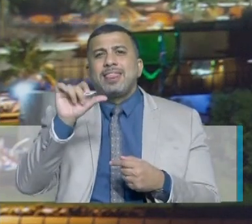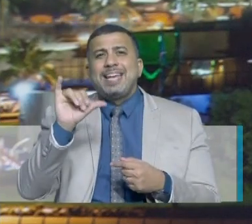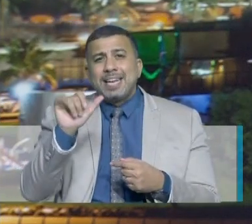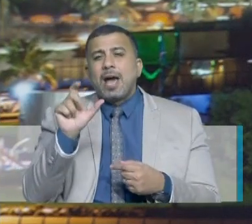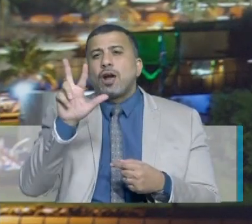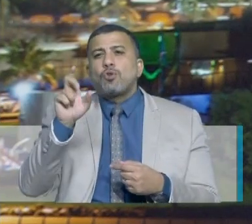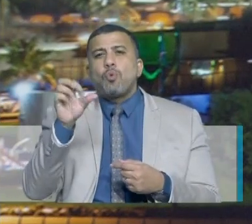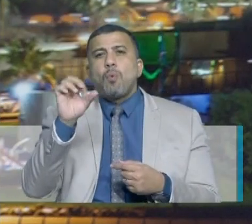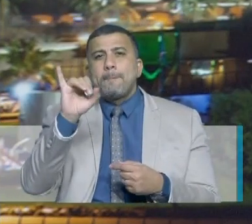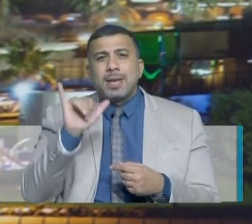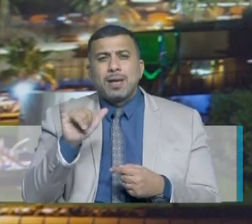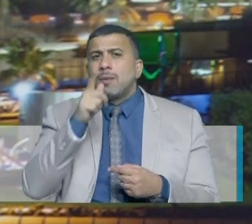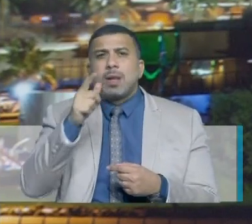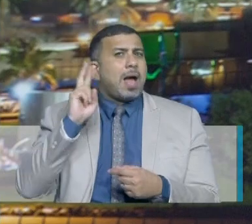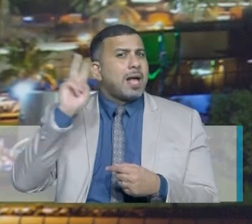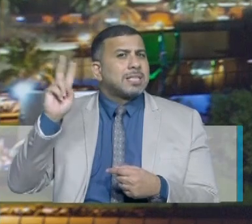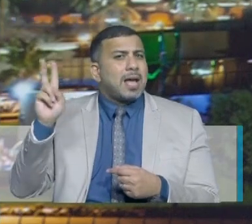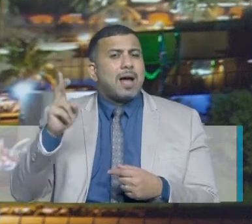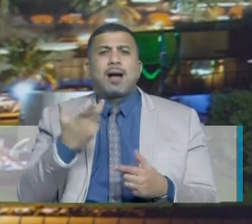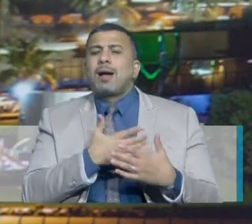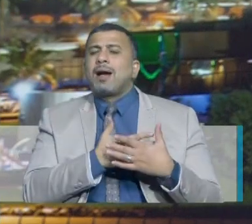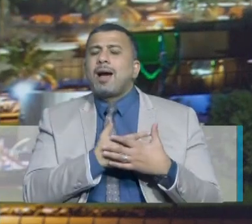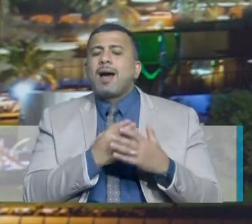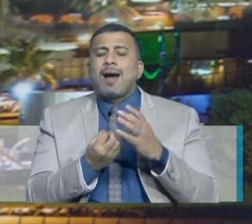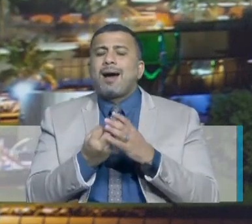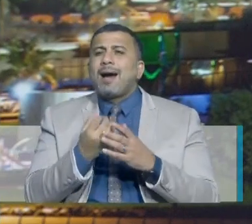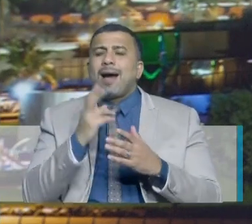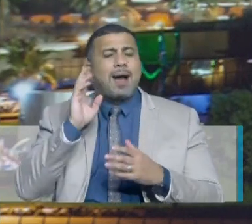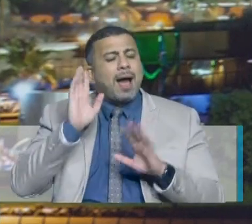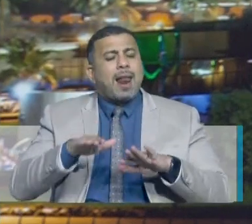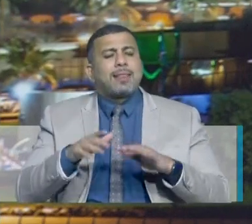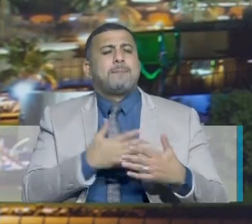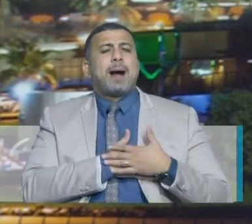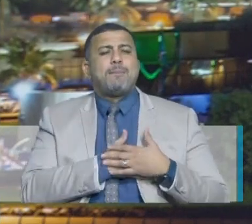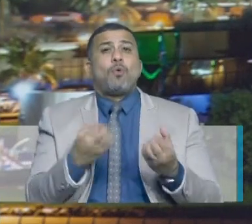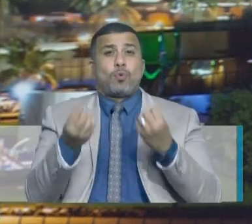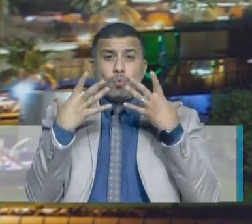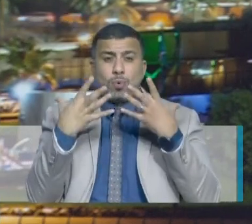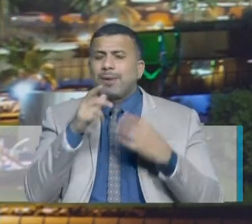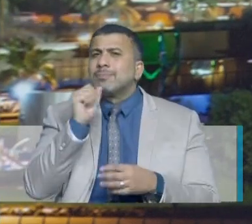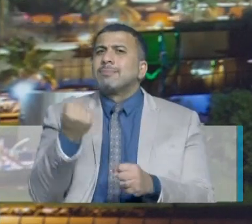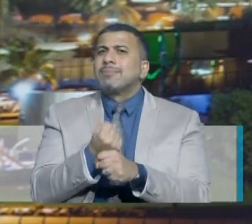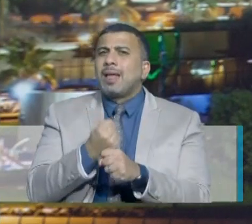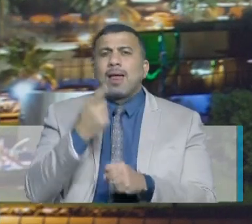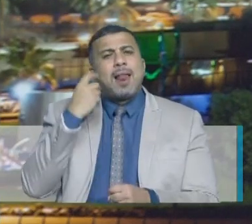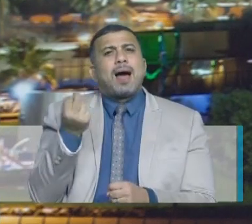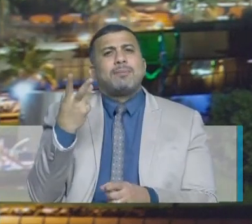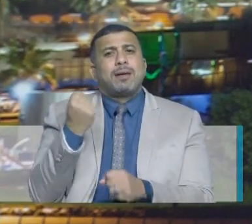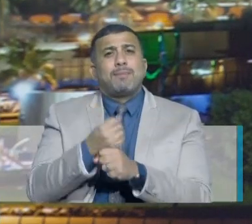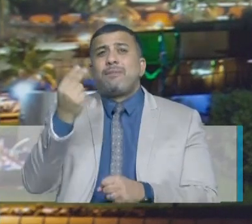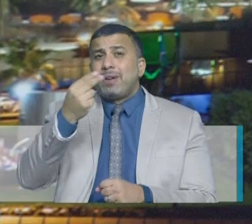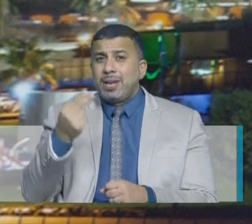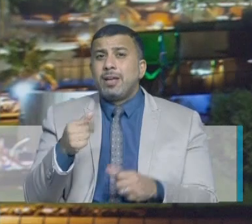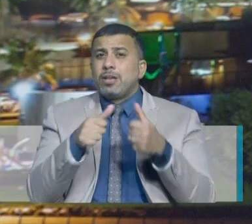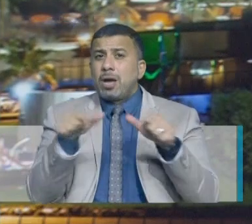شعار اصداء خالده من المح والنور ويكشف المعرض خفايا العمليه الابداعيه لاعمال